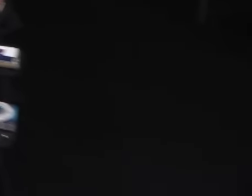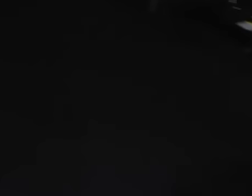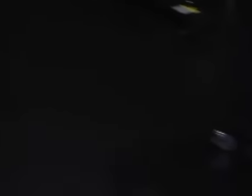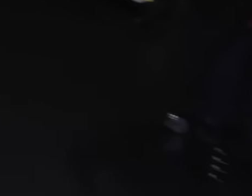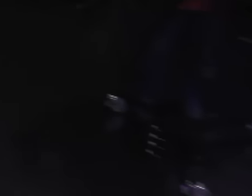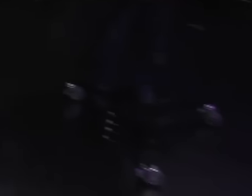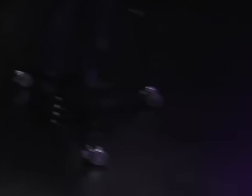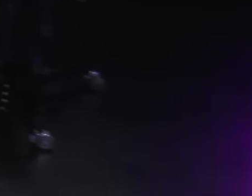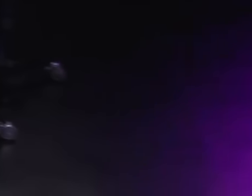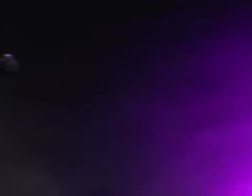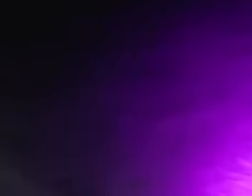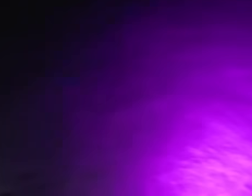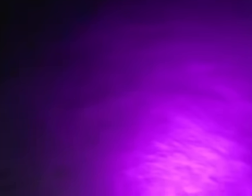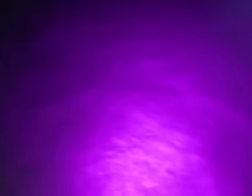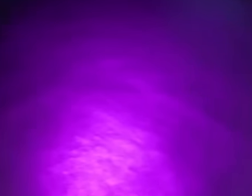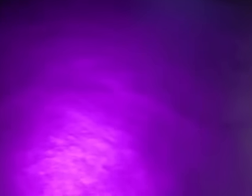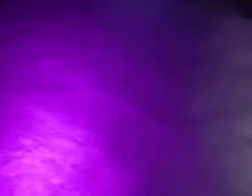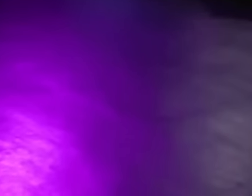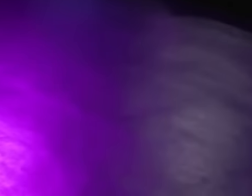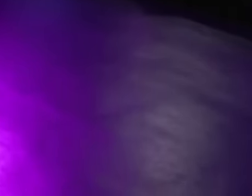اللهم ارحمنا